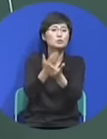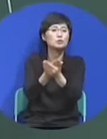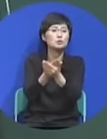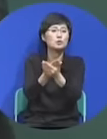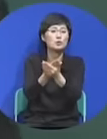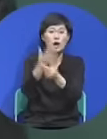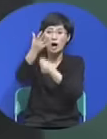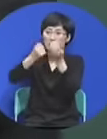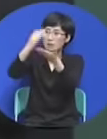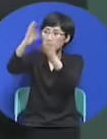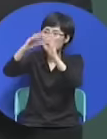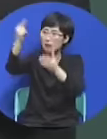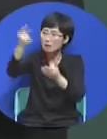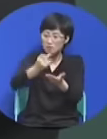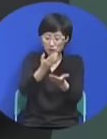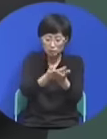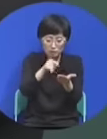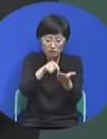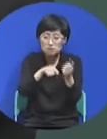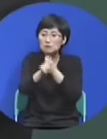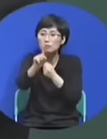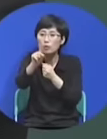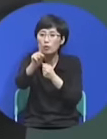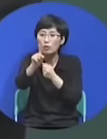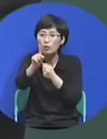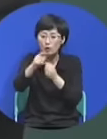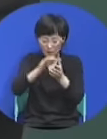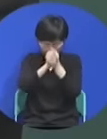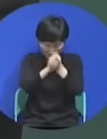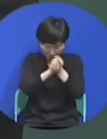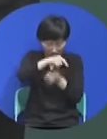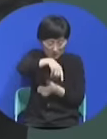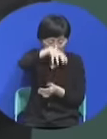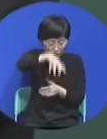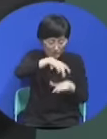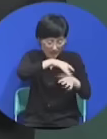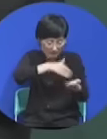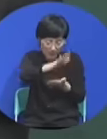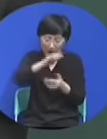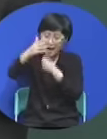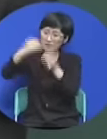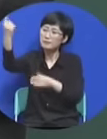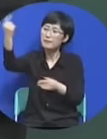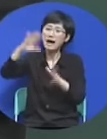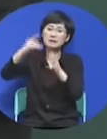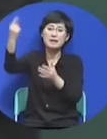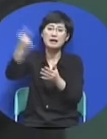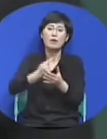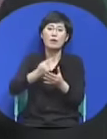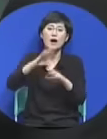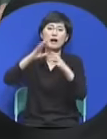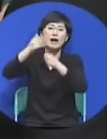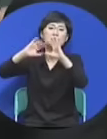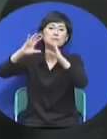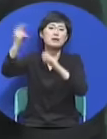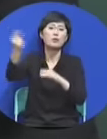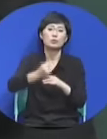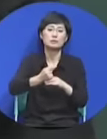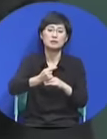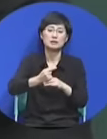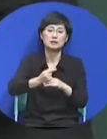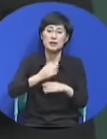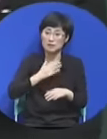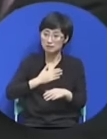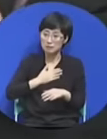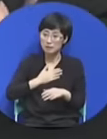要求神的国。 하나님의 나라 임하게 하는 게 우리의 기도입니다. 求神的国降临，这正是我们的。 내가 응답받는 게 아니고 하나님의 나라